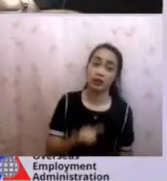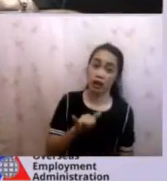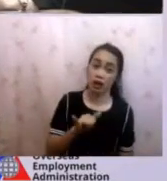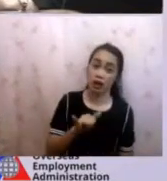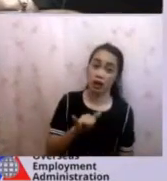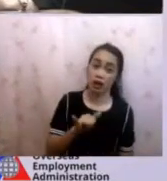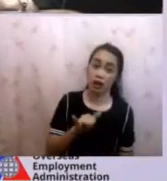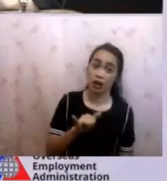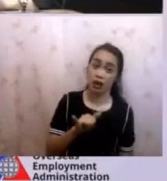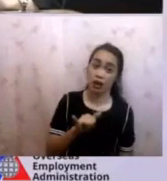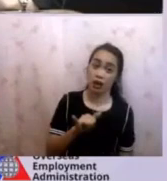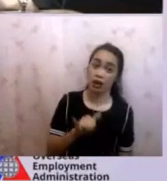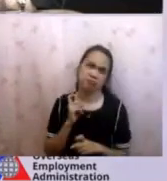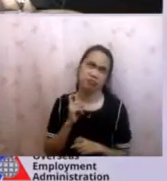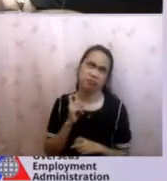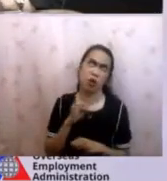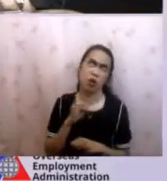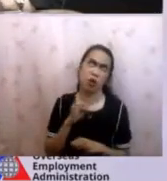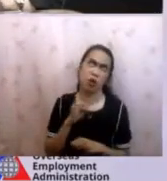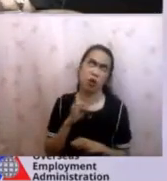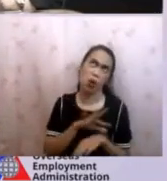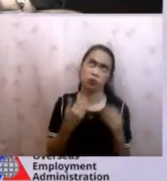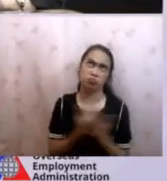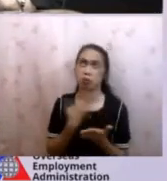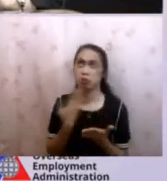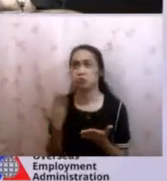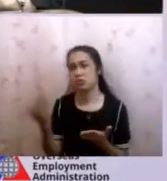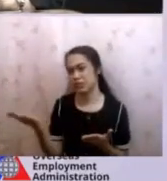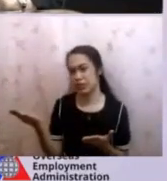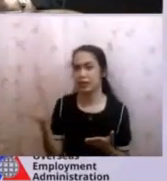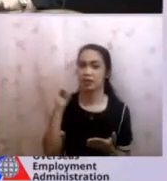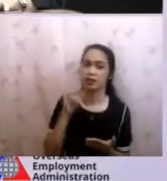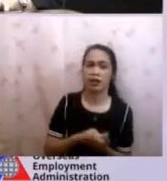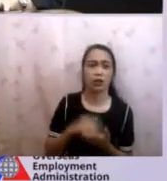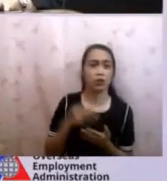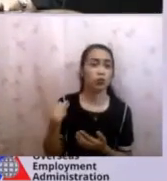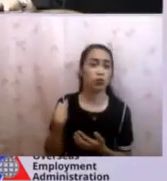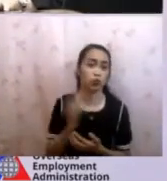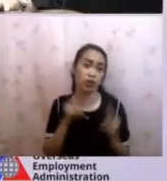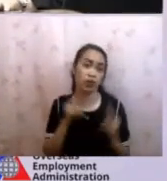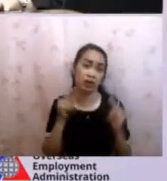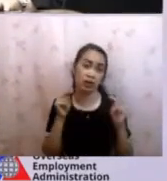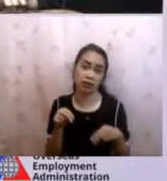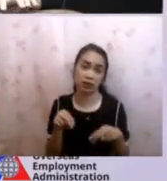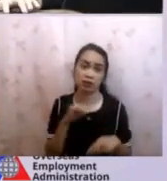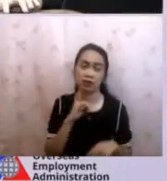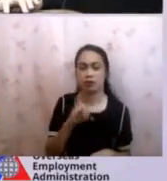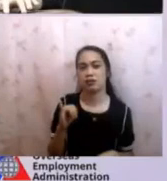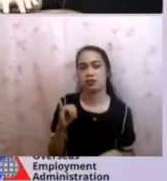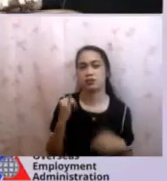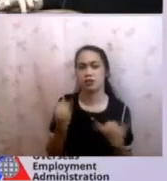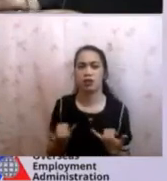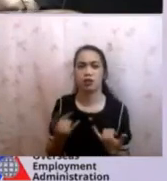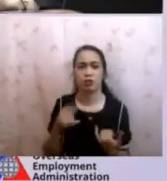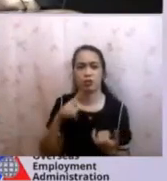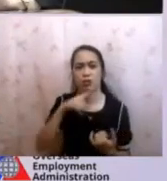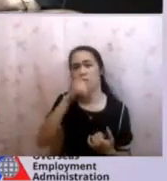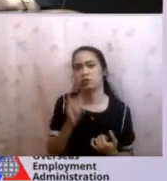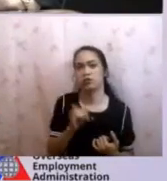Okay. So now, since we have all those things which I hope nga naminaw gid